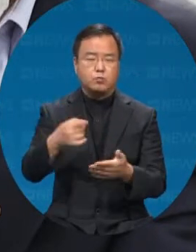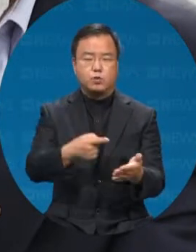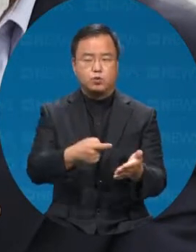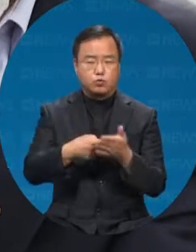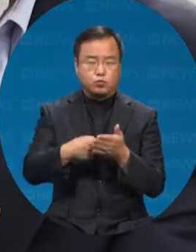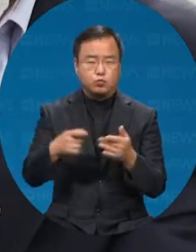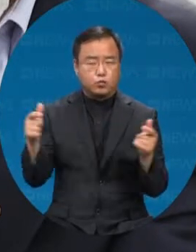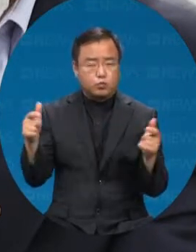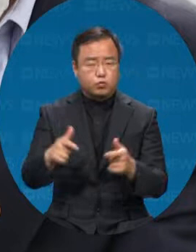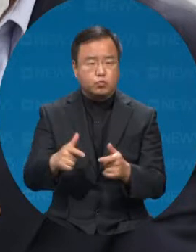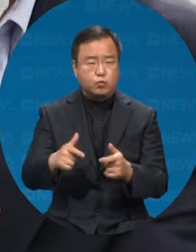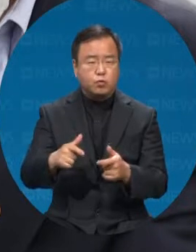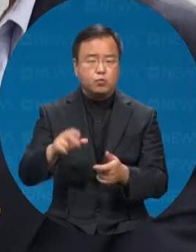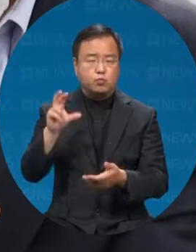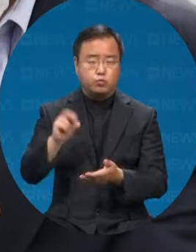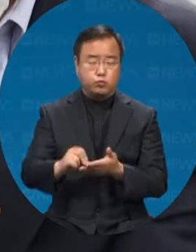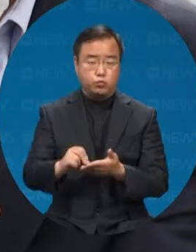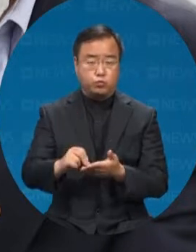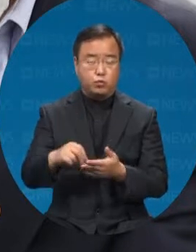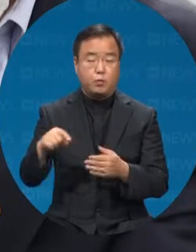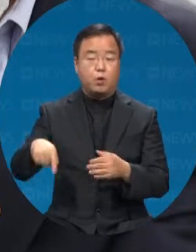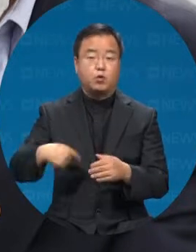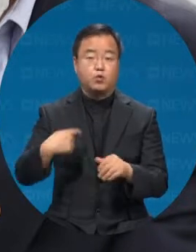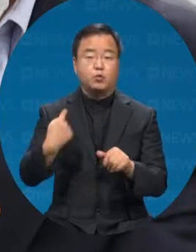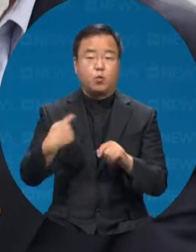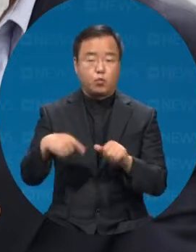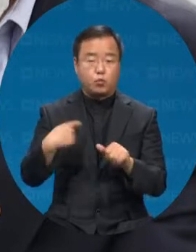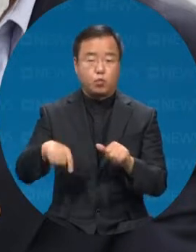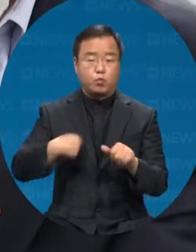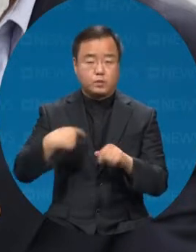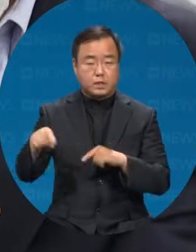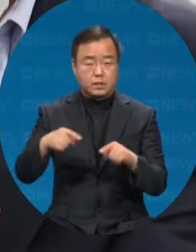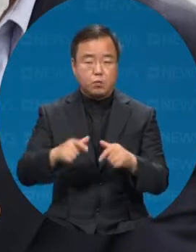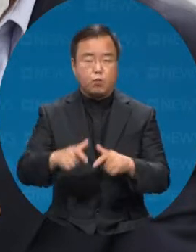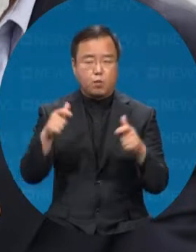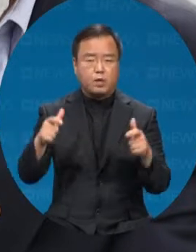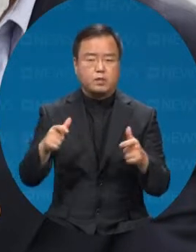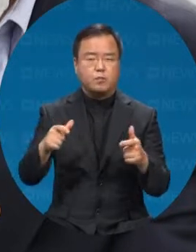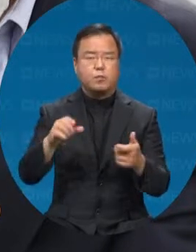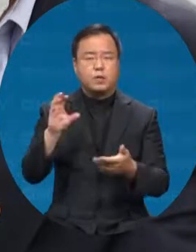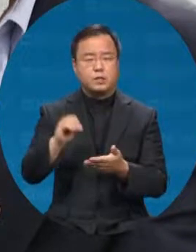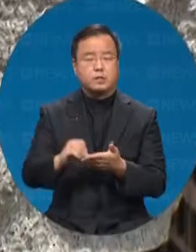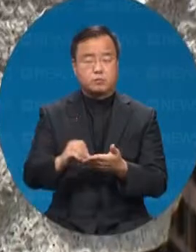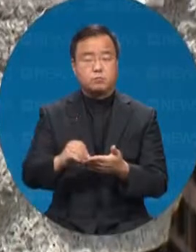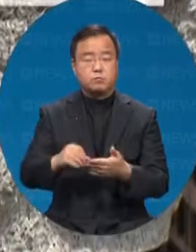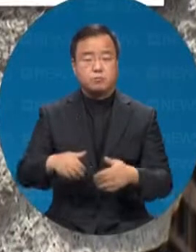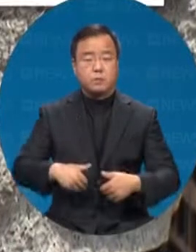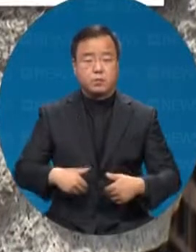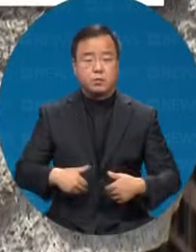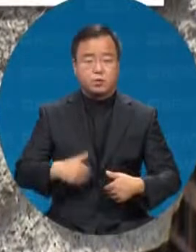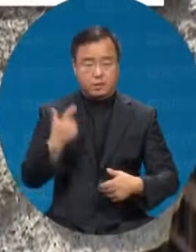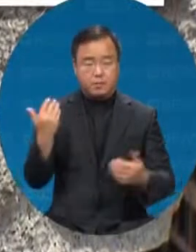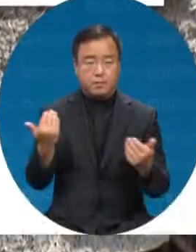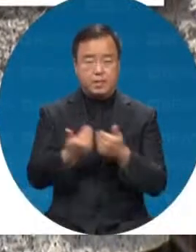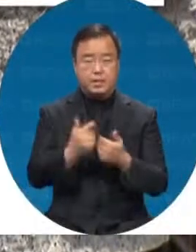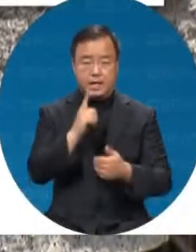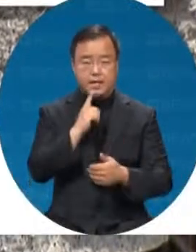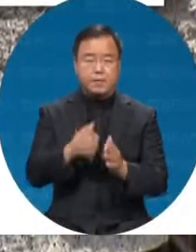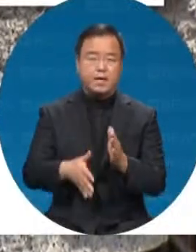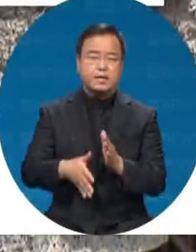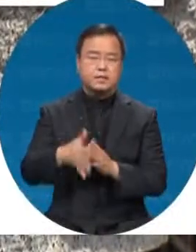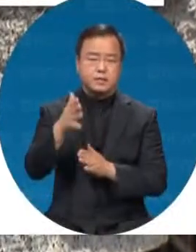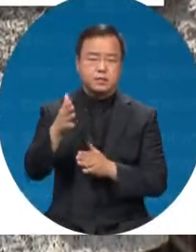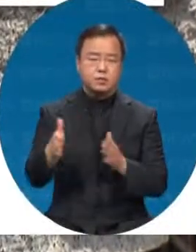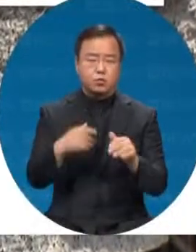확대하는 과제 등 공통 위 제가 있다며 우회적으로 반대의사를 표명했습니다 시도교육청 입장에서는